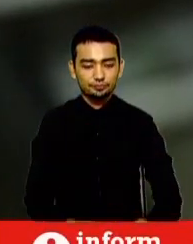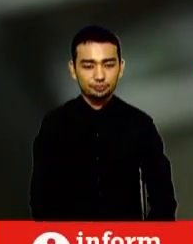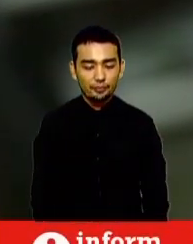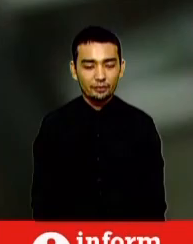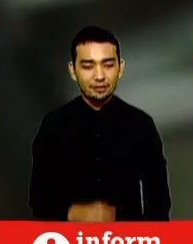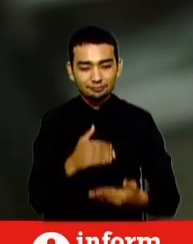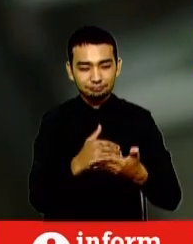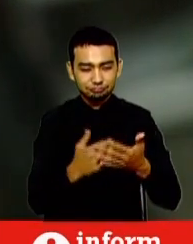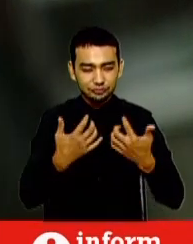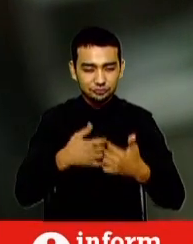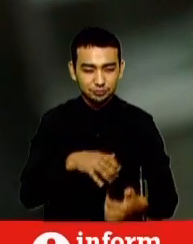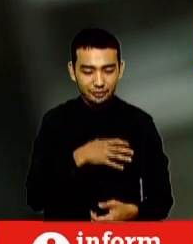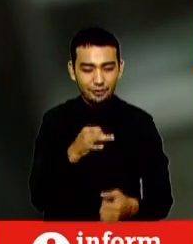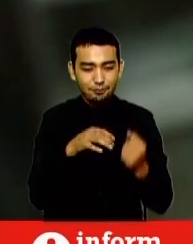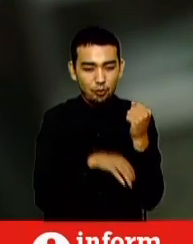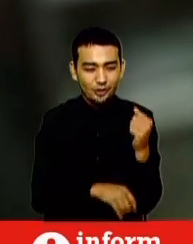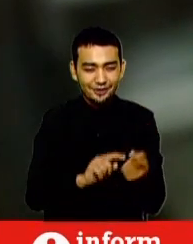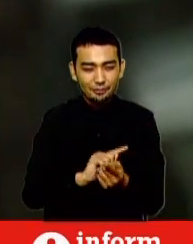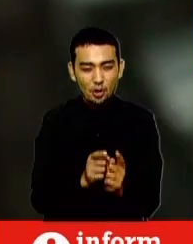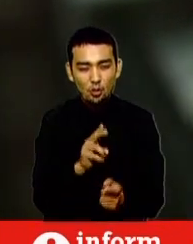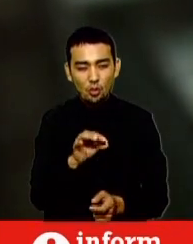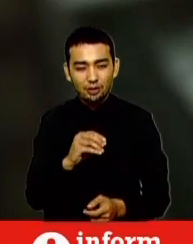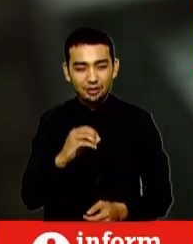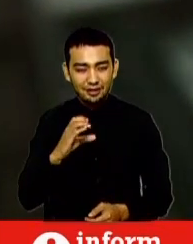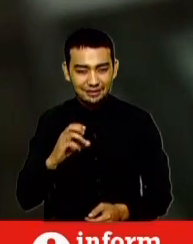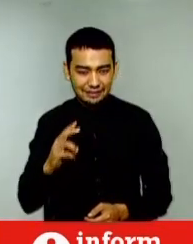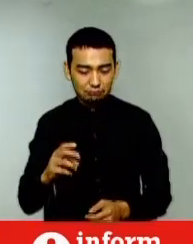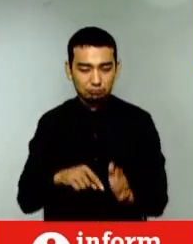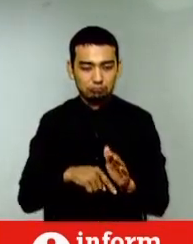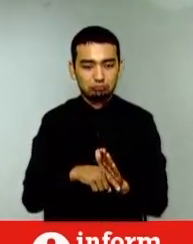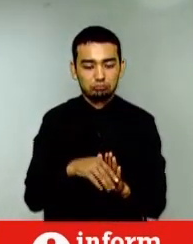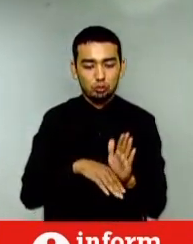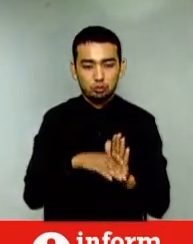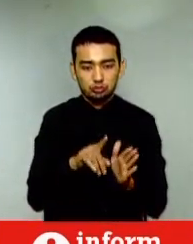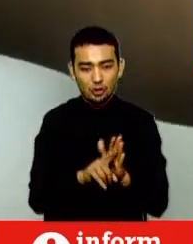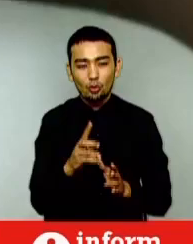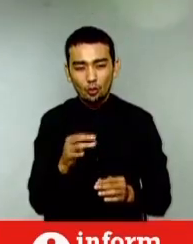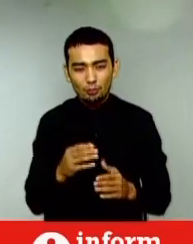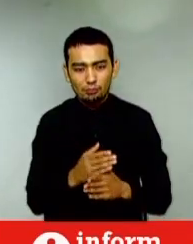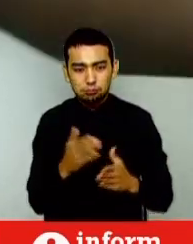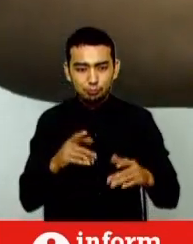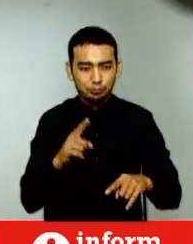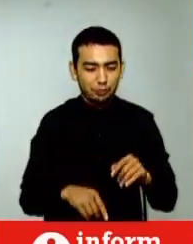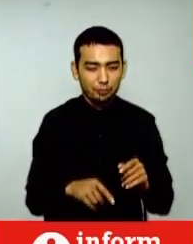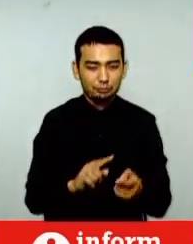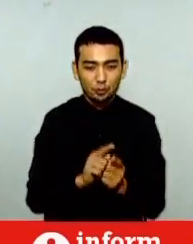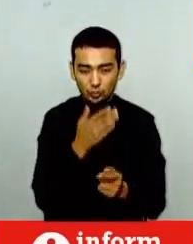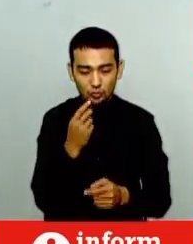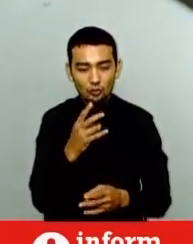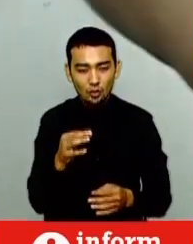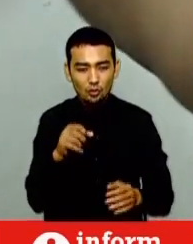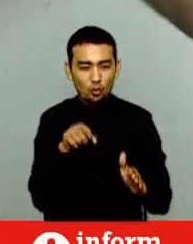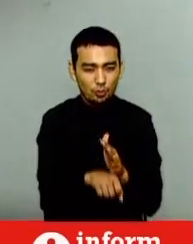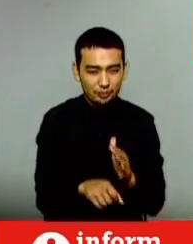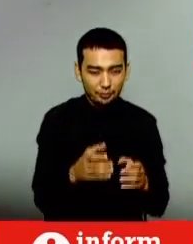статистика говорит о том что последние изменения в кодексе дают результаты хоть пока И совсем небольшие количество бытовых убийств за